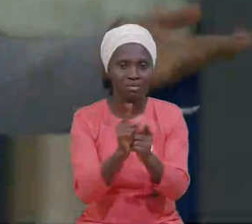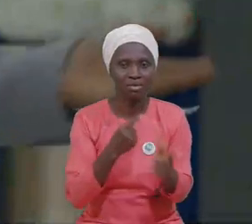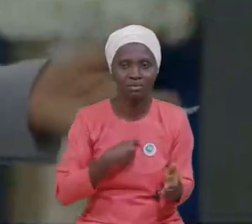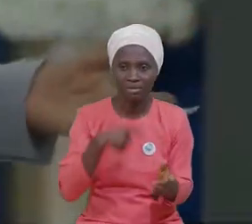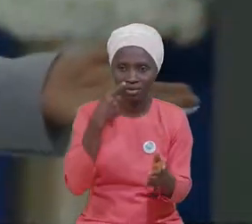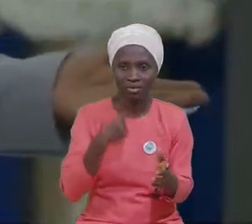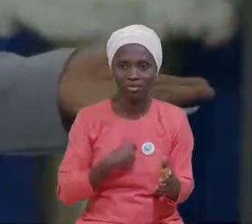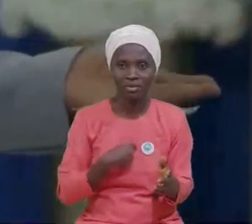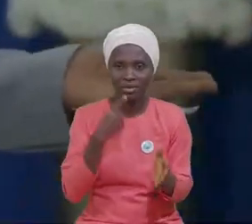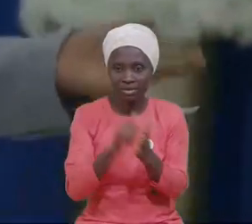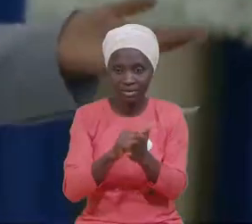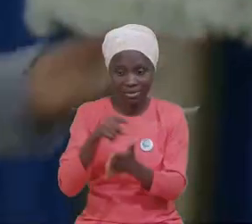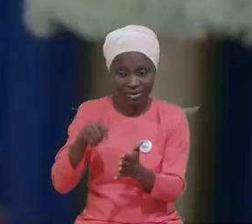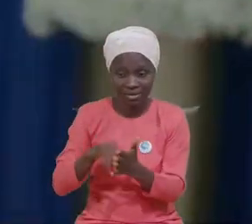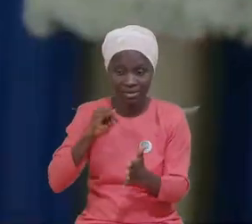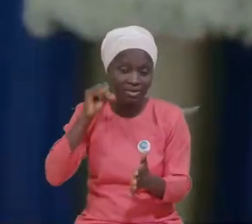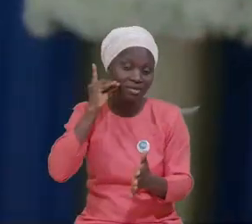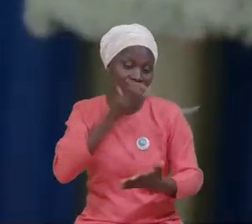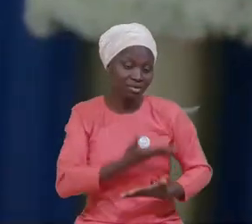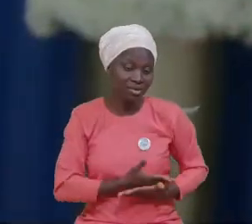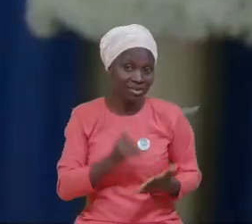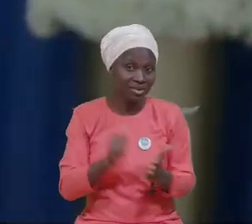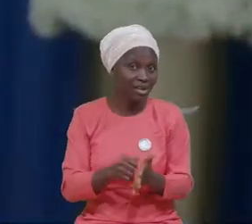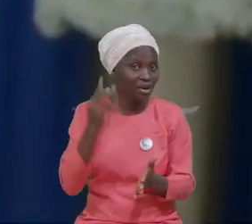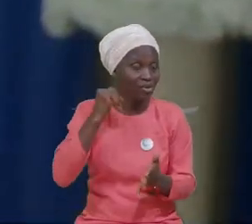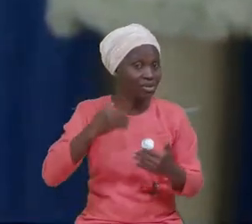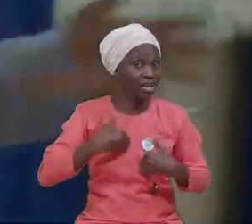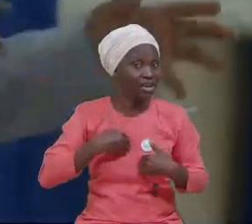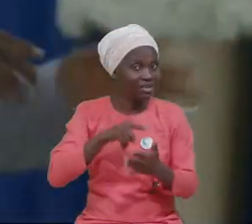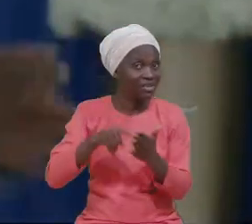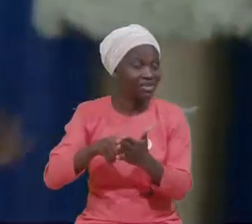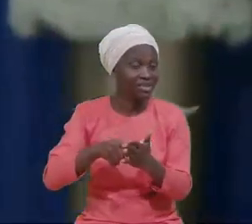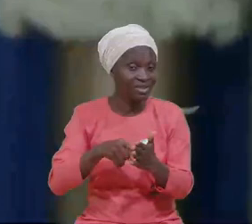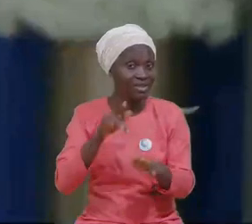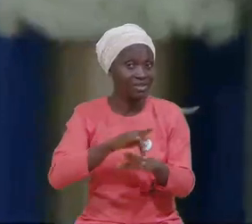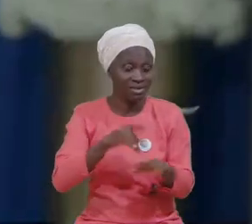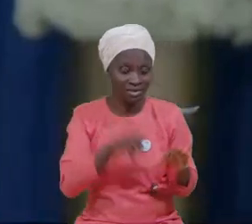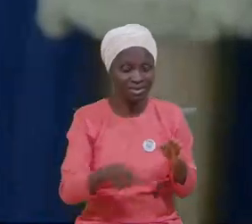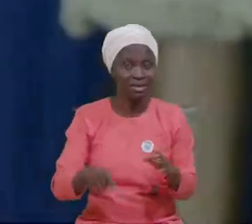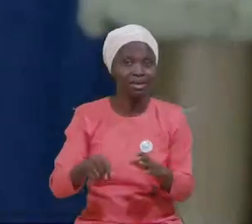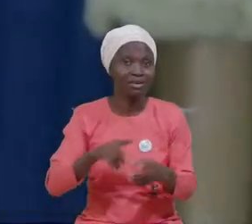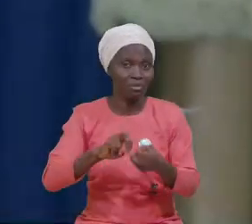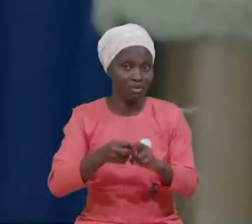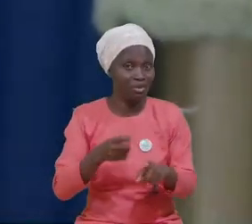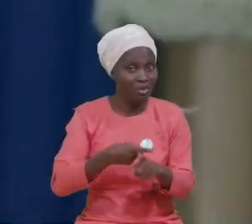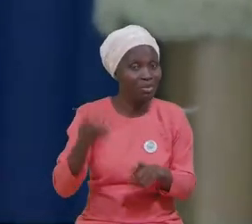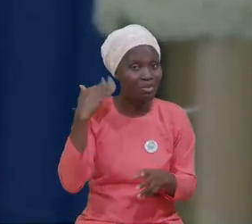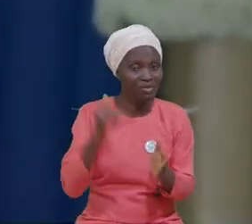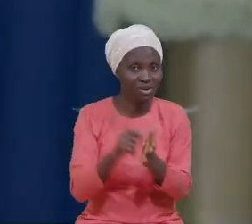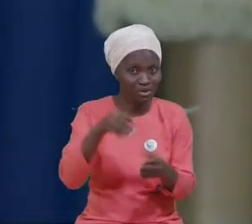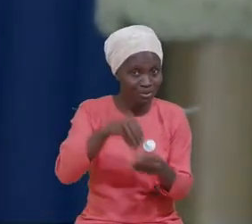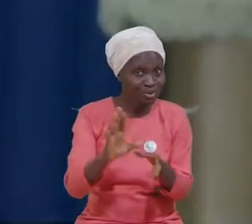et il m'a dit, voici ta fille qui avait le défi au problème là. Et après la prière, tu t'es